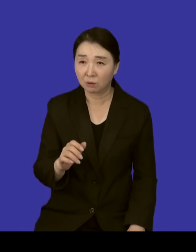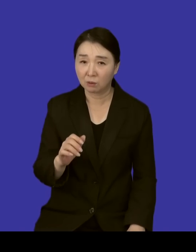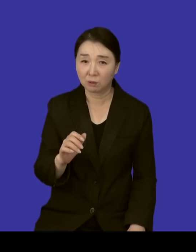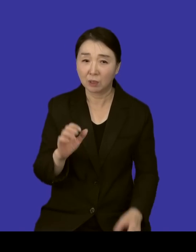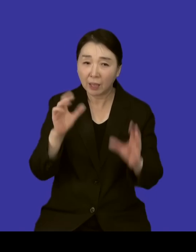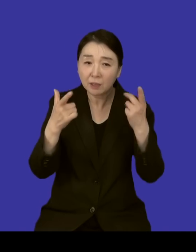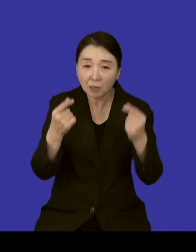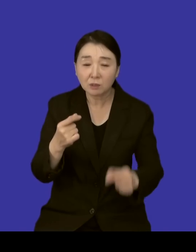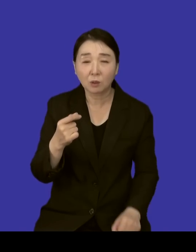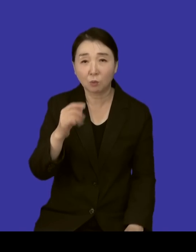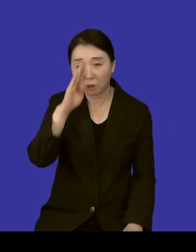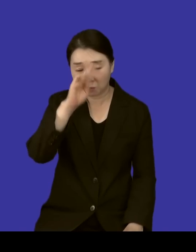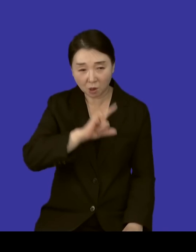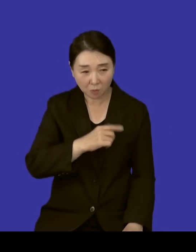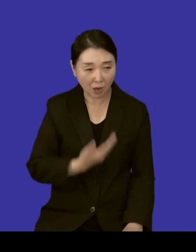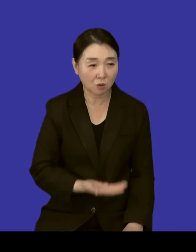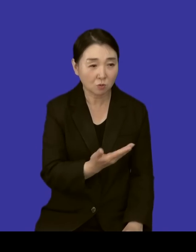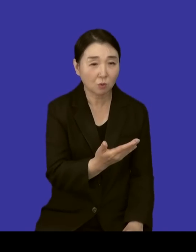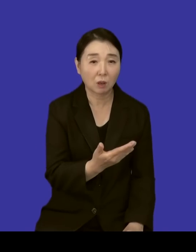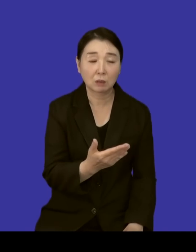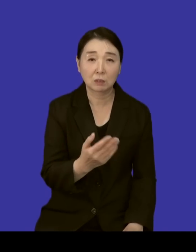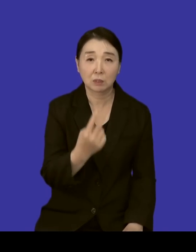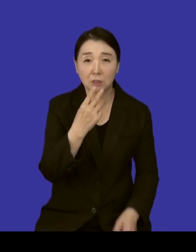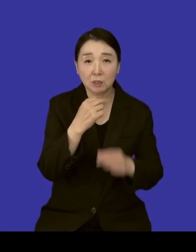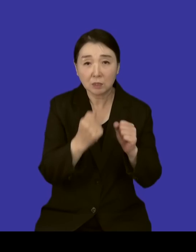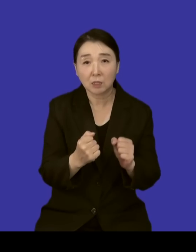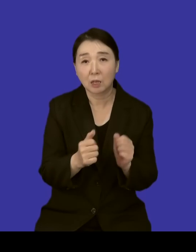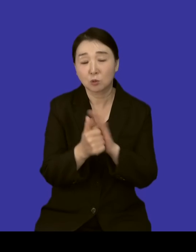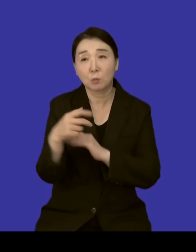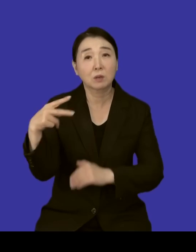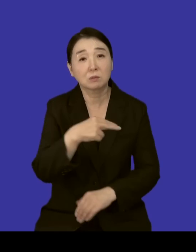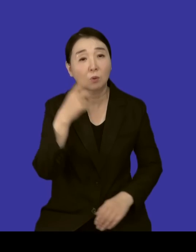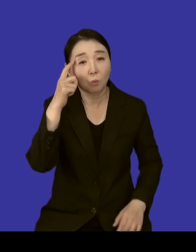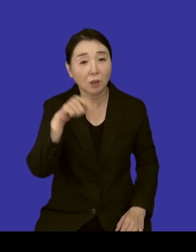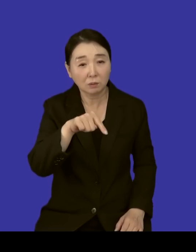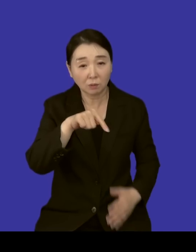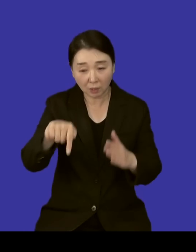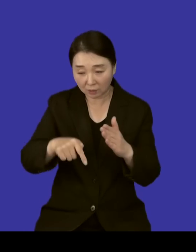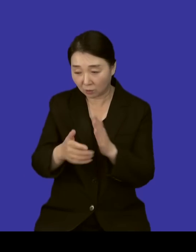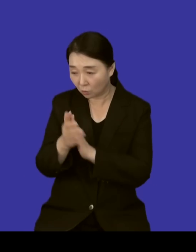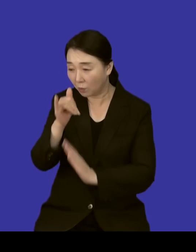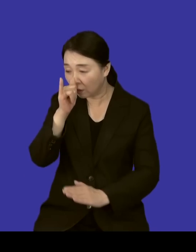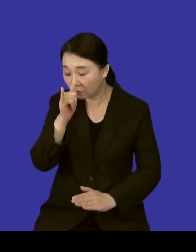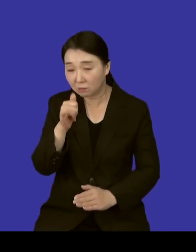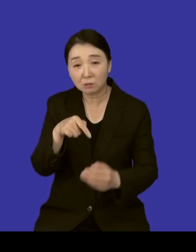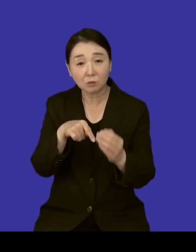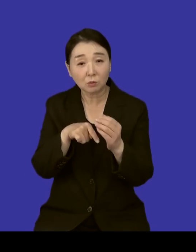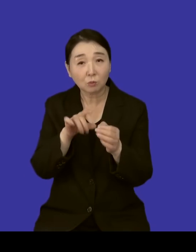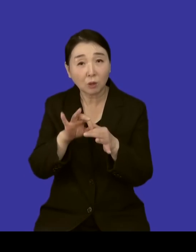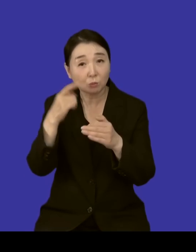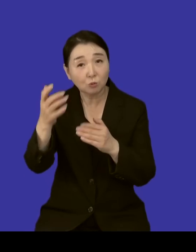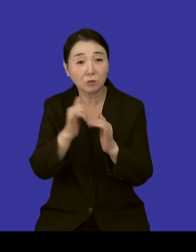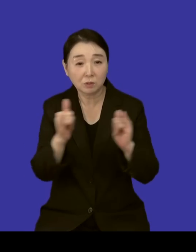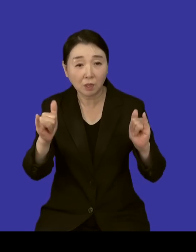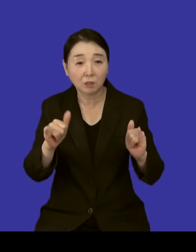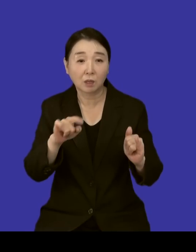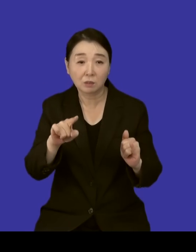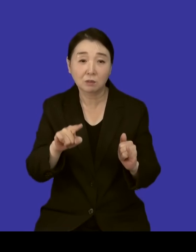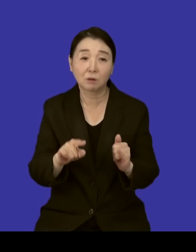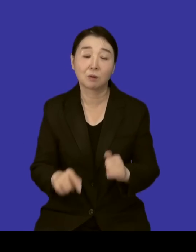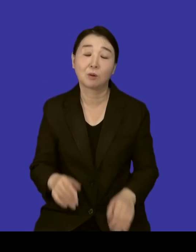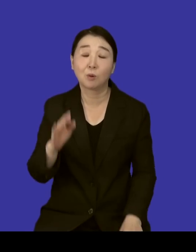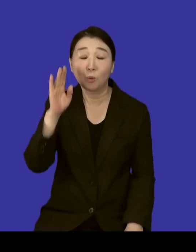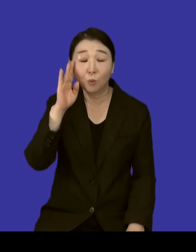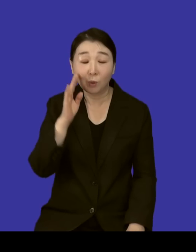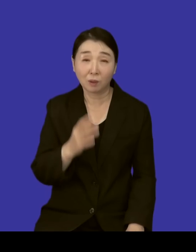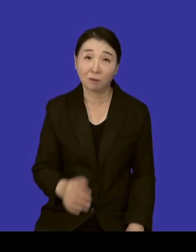병명을 알려줘가지고 살 소망을 끊냐. 네. 아니 너희 속에 소망에 관한 이유를 묻는 자에게는 이거 베드로전서